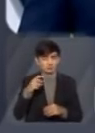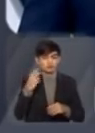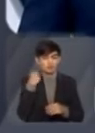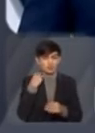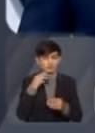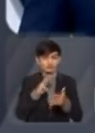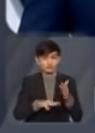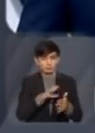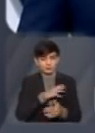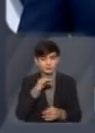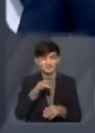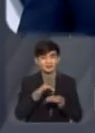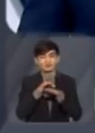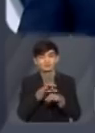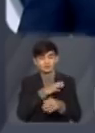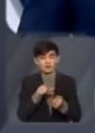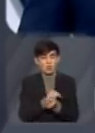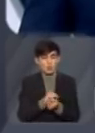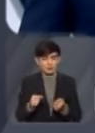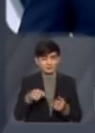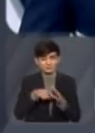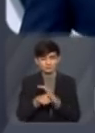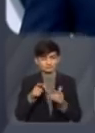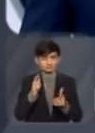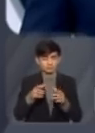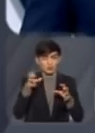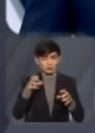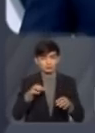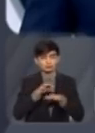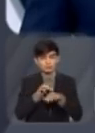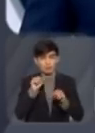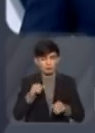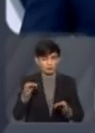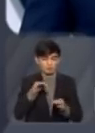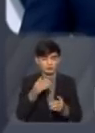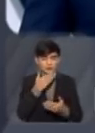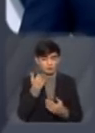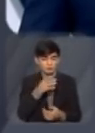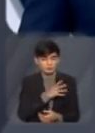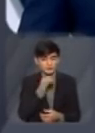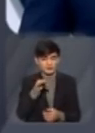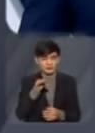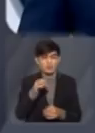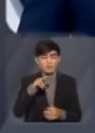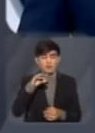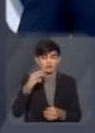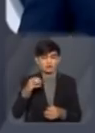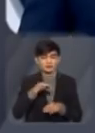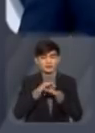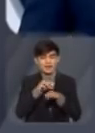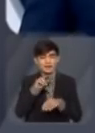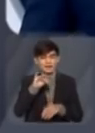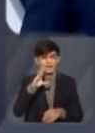жатқан жүргізушіде қажетті құжаттар болмаған. Осылайша қос танк Польшаның оңтүстігіндегі Гливице қаласына жете алмай